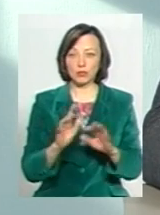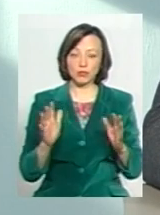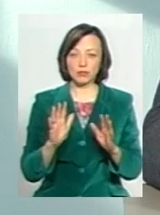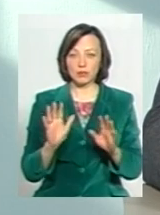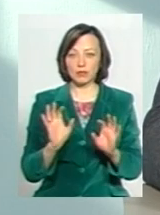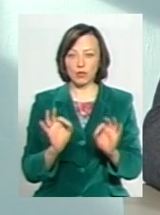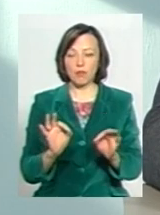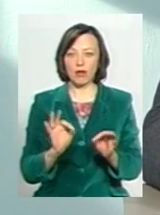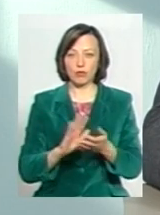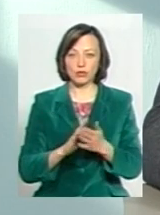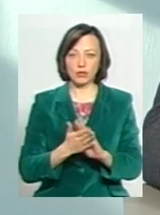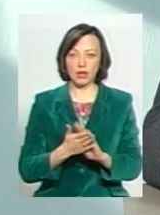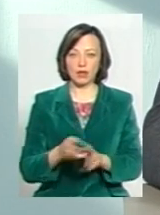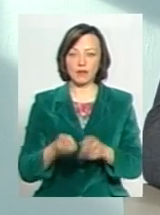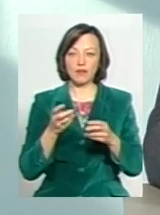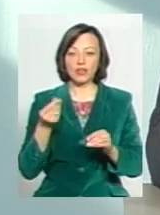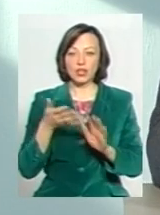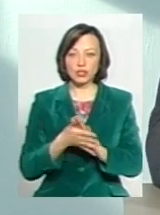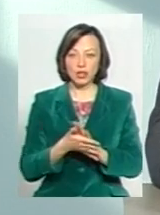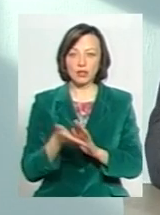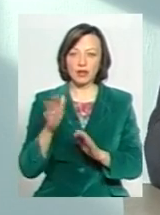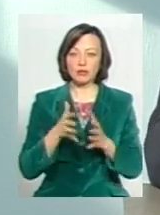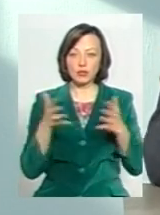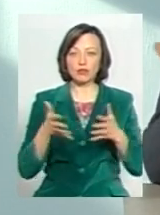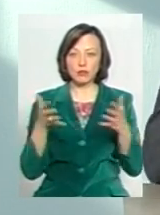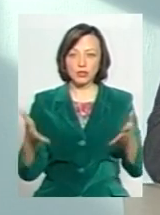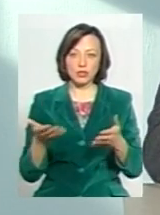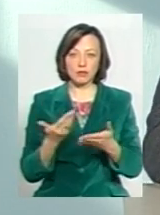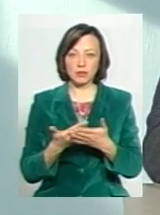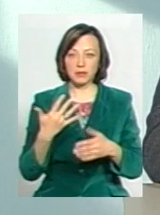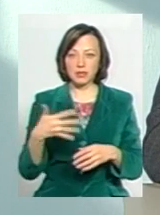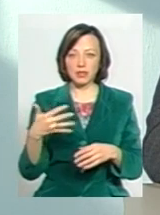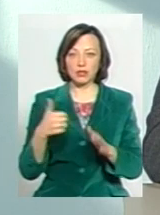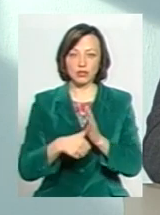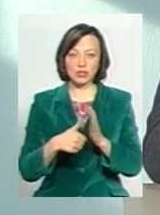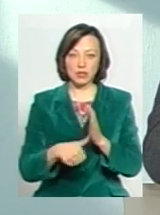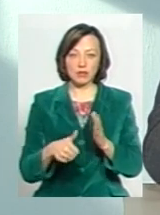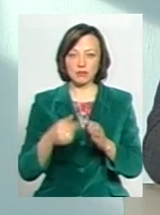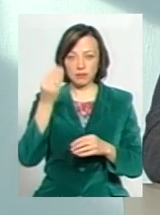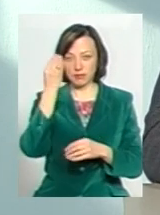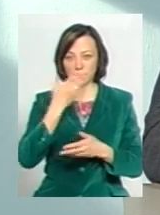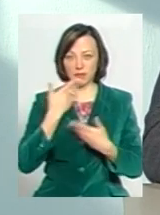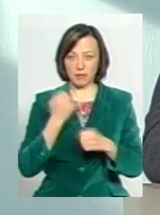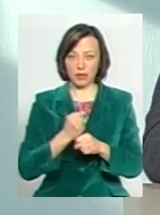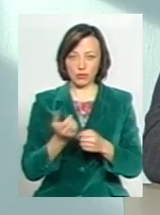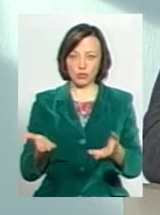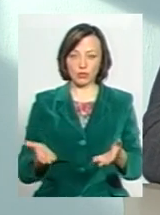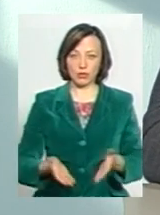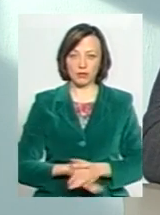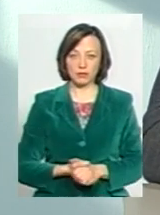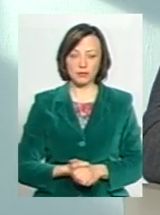в справному стані. І тому витрачати давайте більше, давайте там 50-60, а навіщо? Воно працює. Ну,